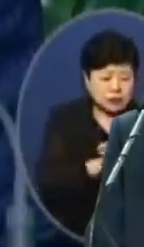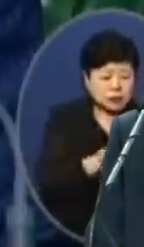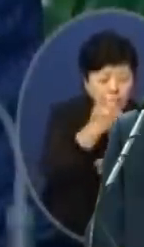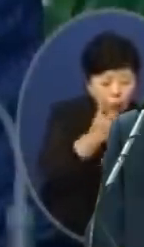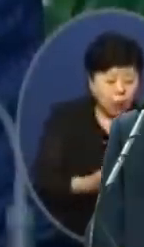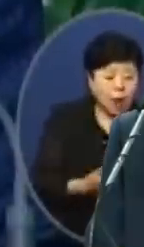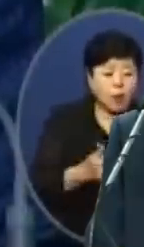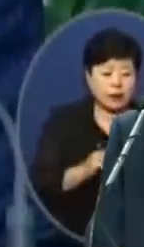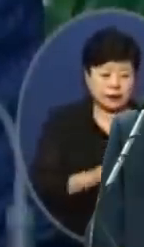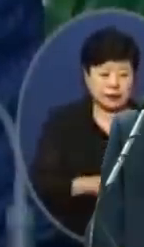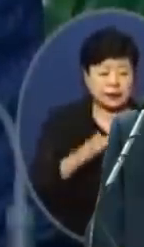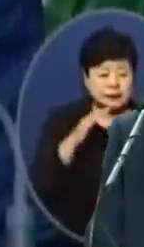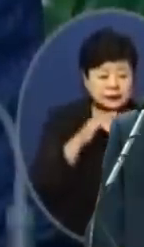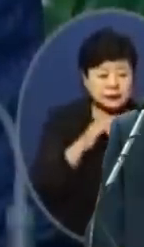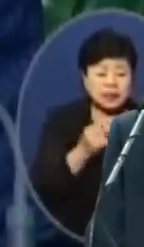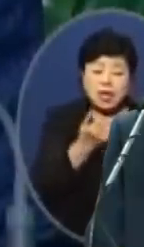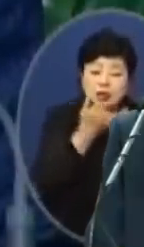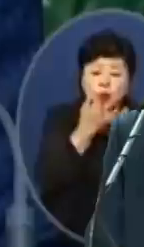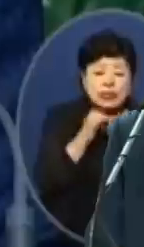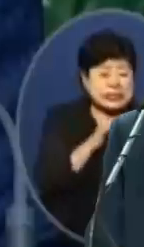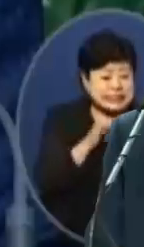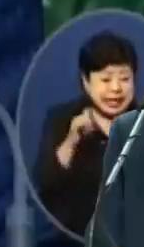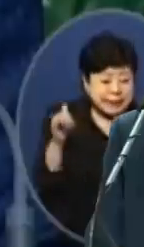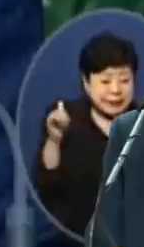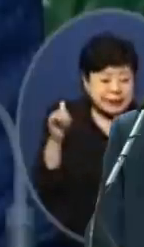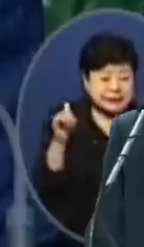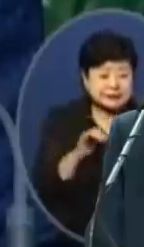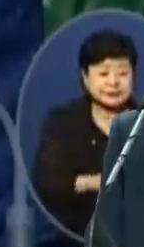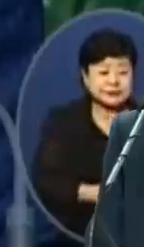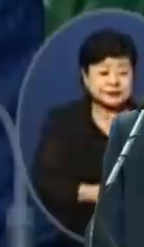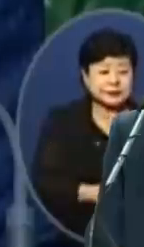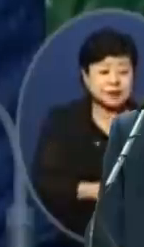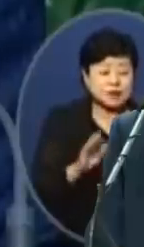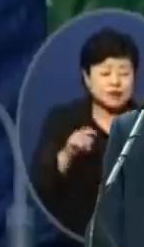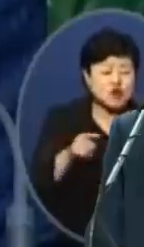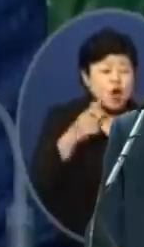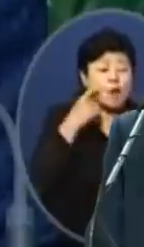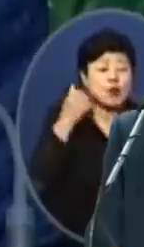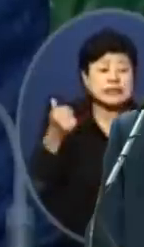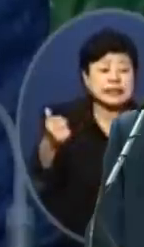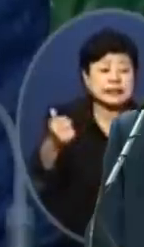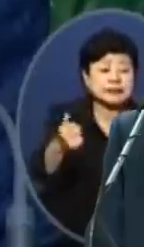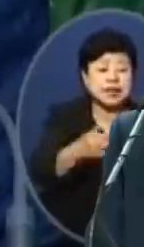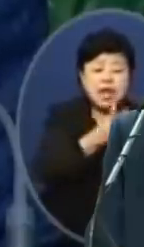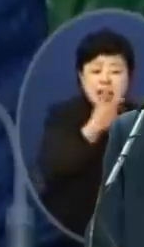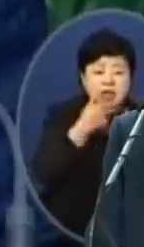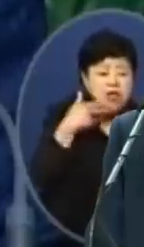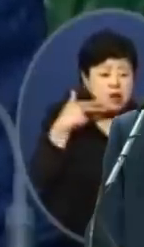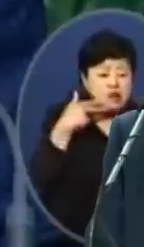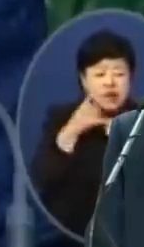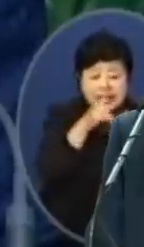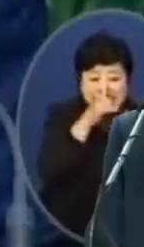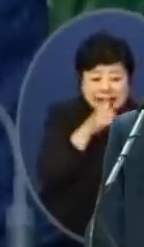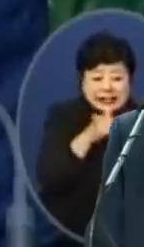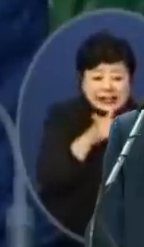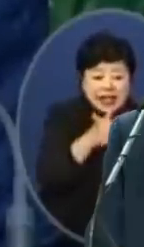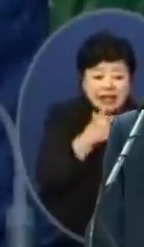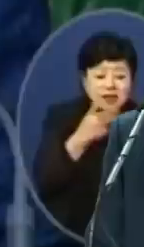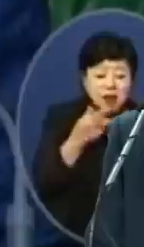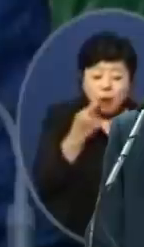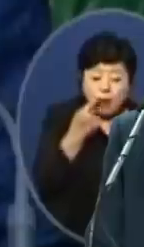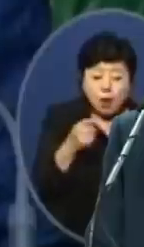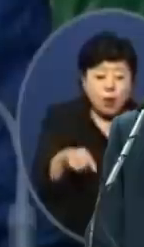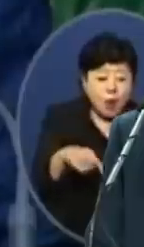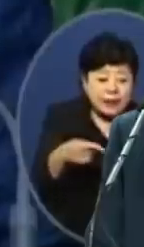고아원을 독일 사람인 뮬러 목사님이 영국에 건너가서 영어 배우러